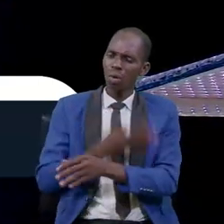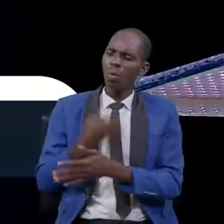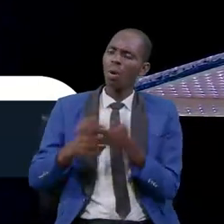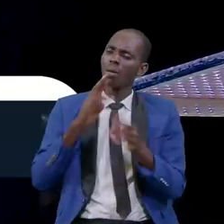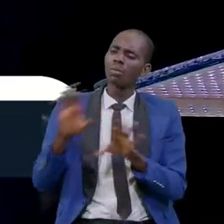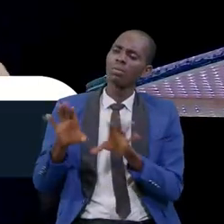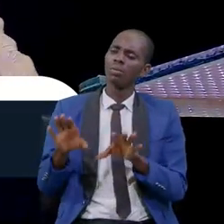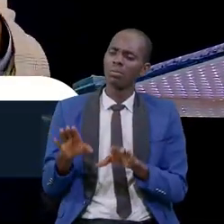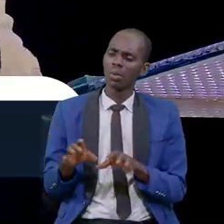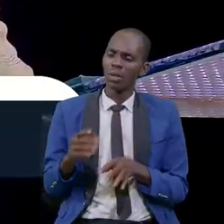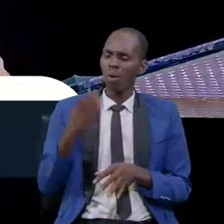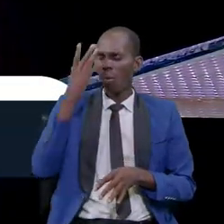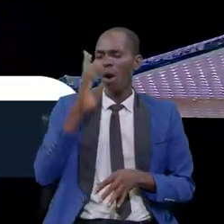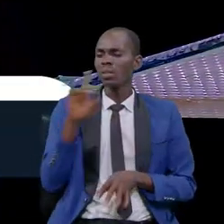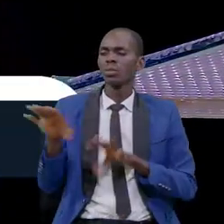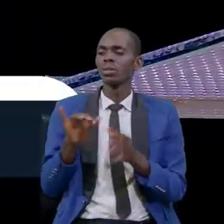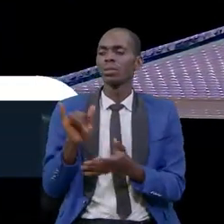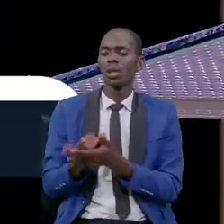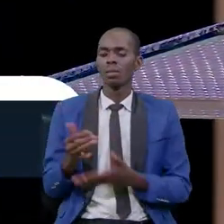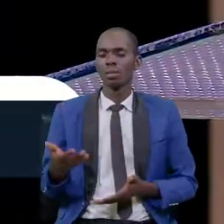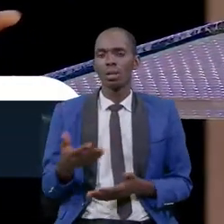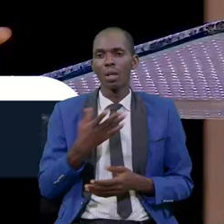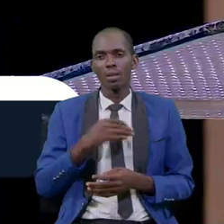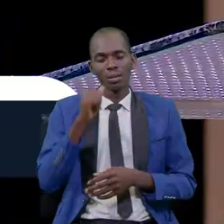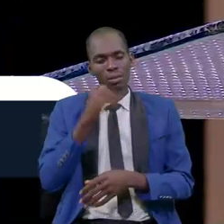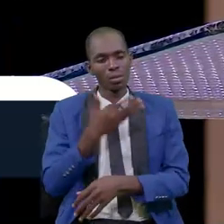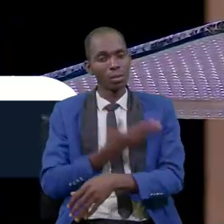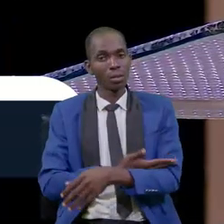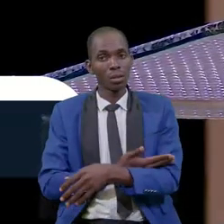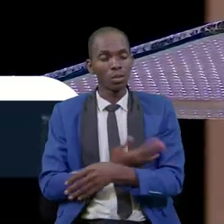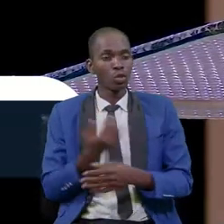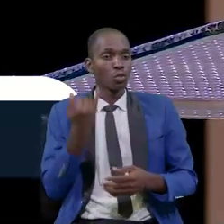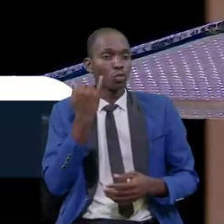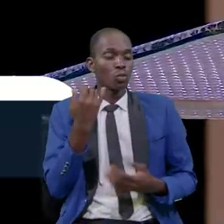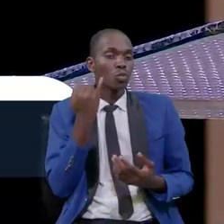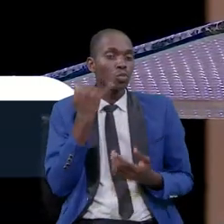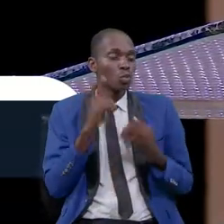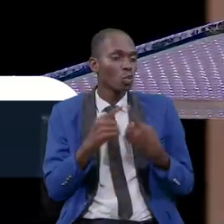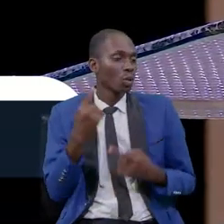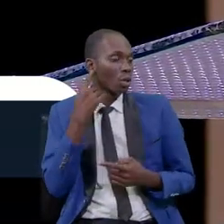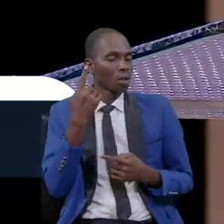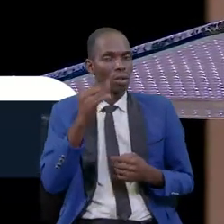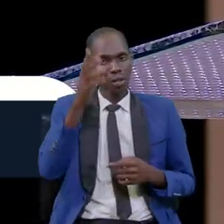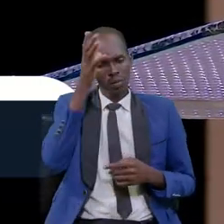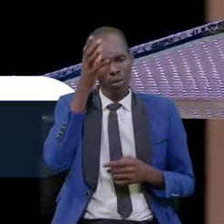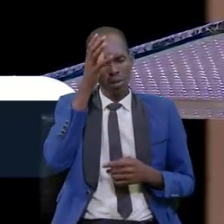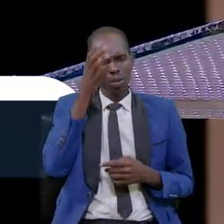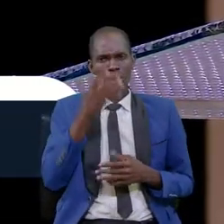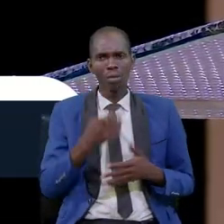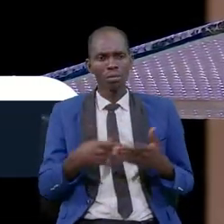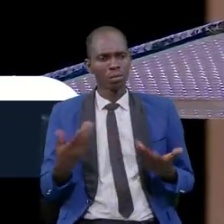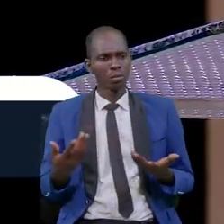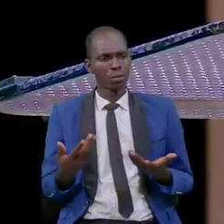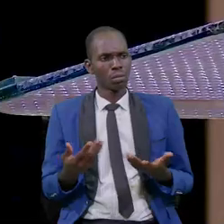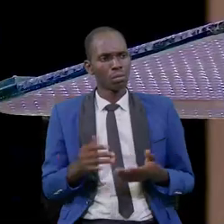d'un pécheur. Le père a dit, que fais-tu là? Que fais-tu là-bas? Que fais-tu là-bas? Et la fille, au lieu d'écouter son